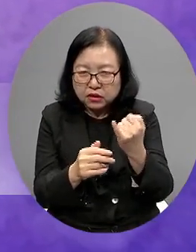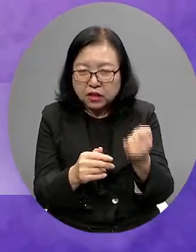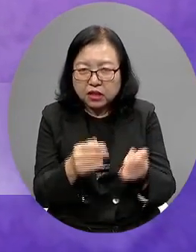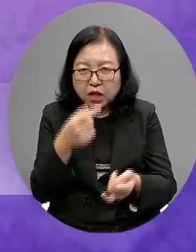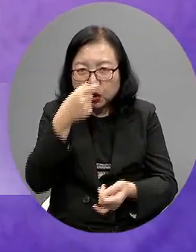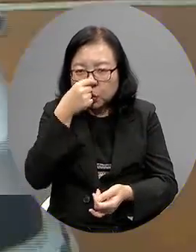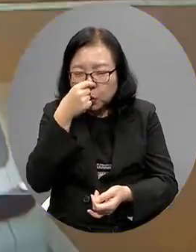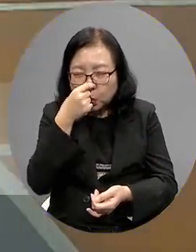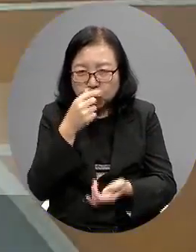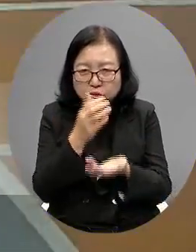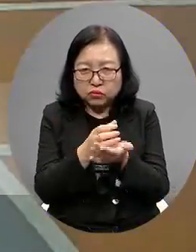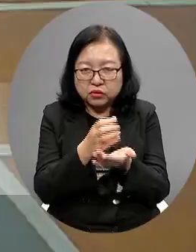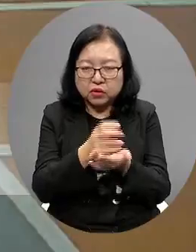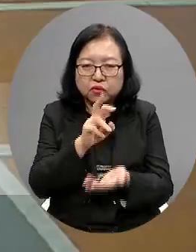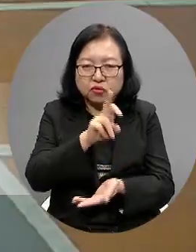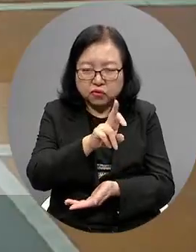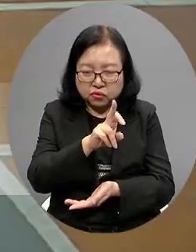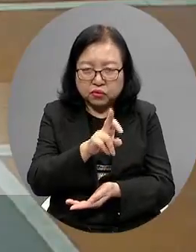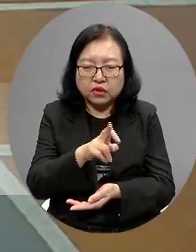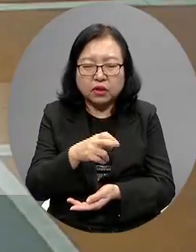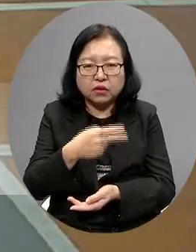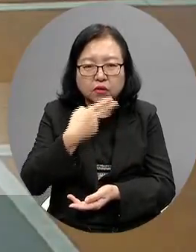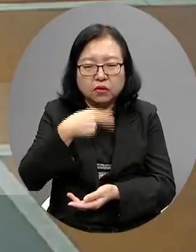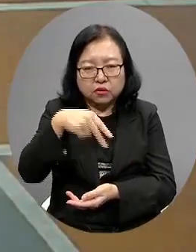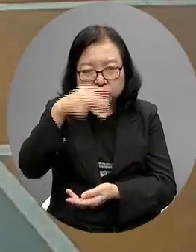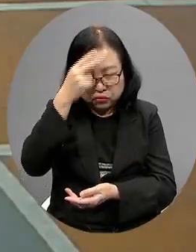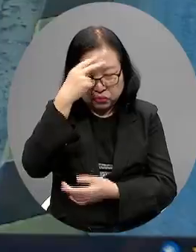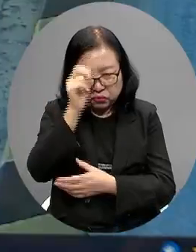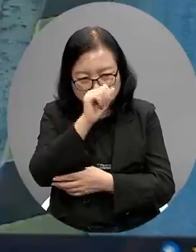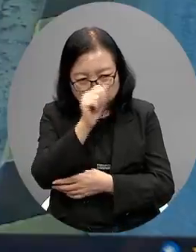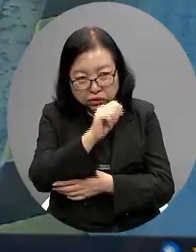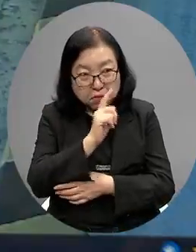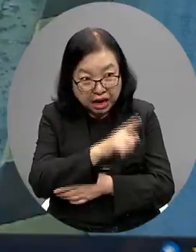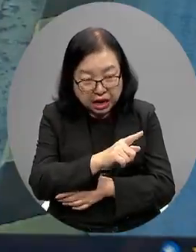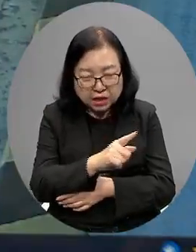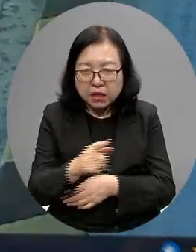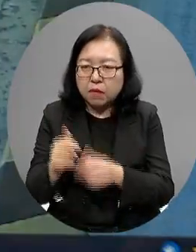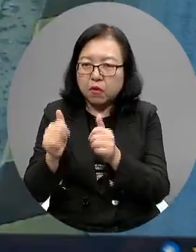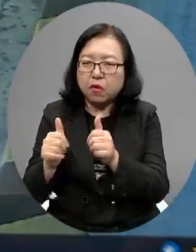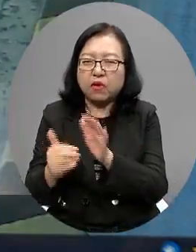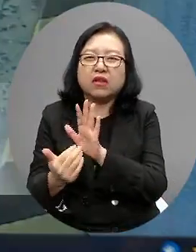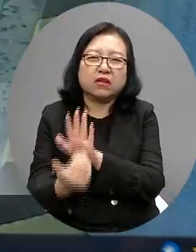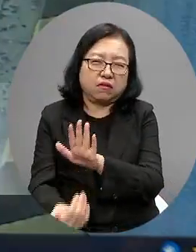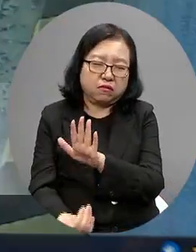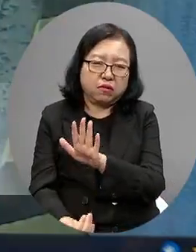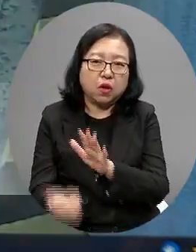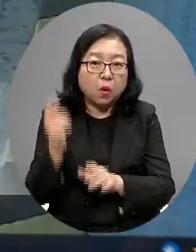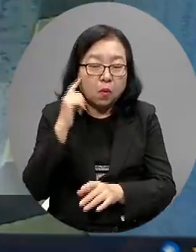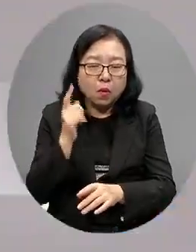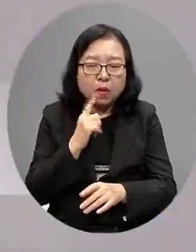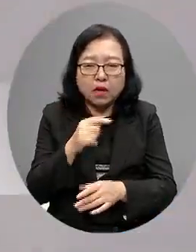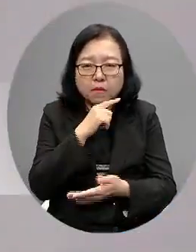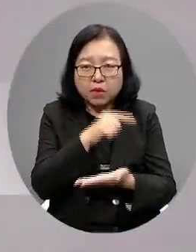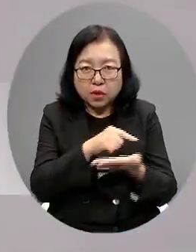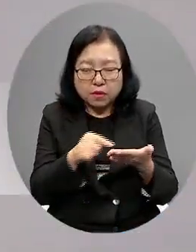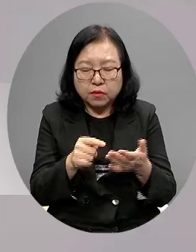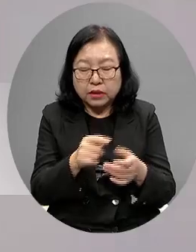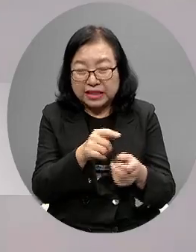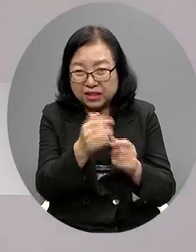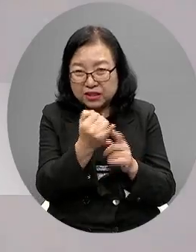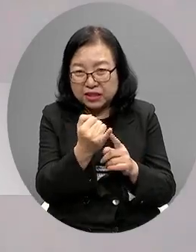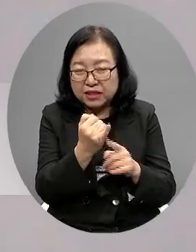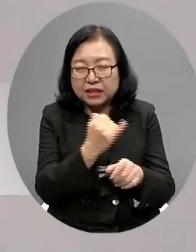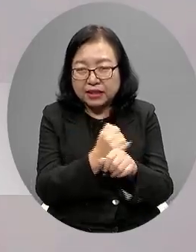수치로 운전했다고 주장했지만 법원은 받아들이지 않았습니다 피고인에게 가장 유리하게 위드마크 공식을 적용하면